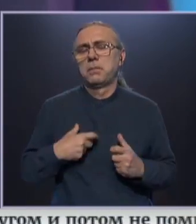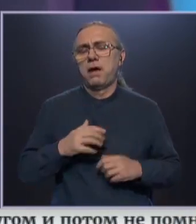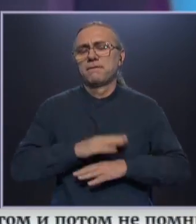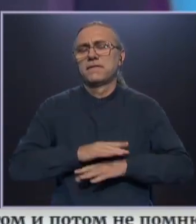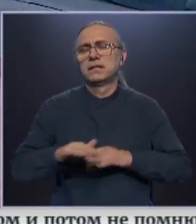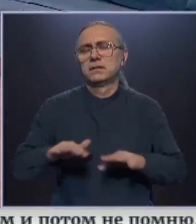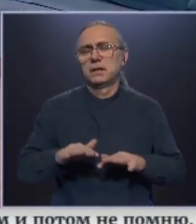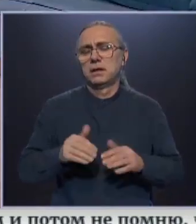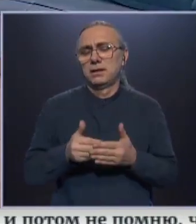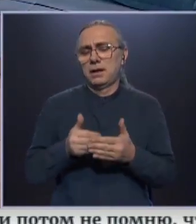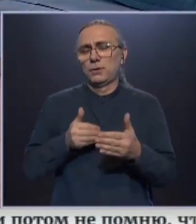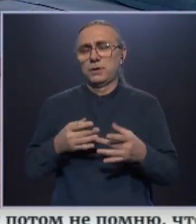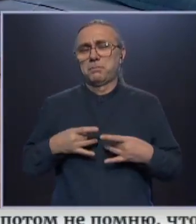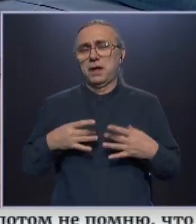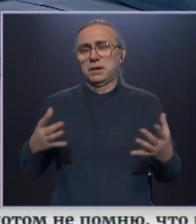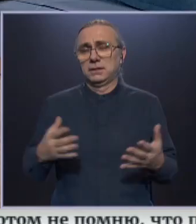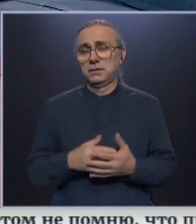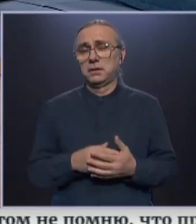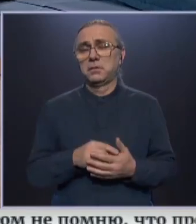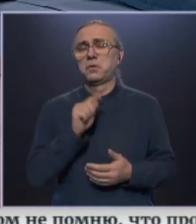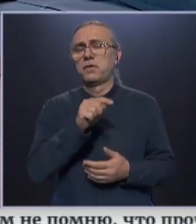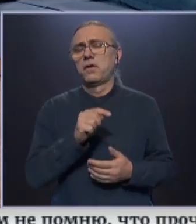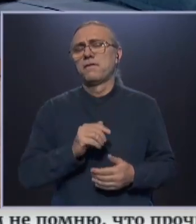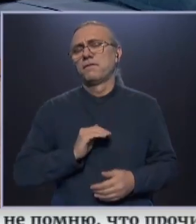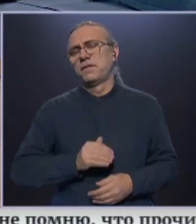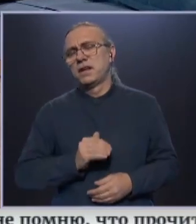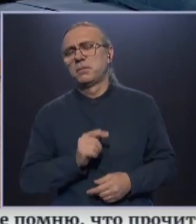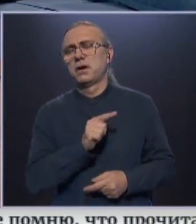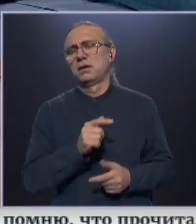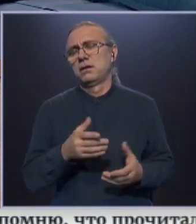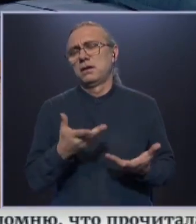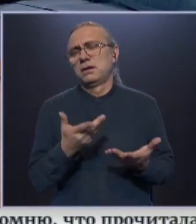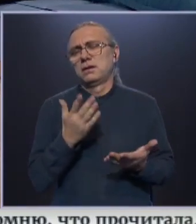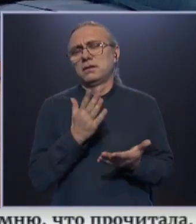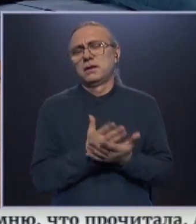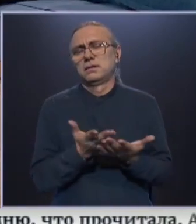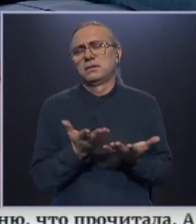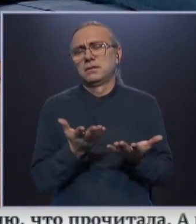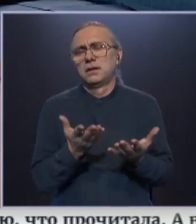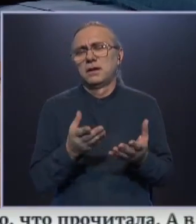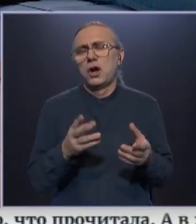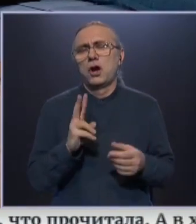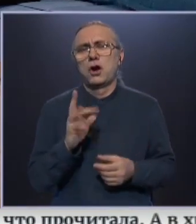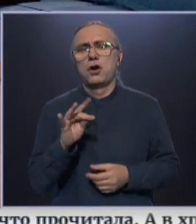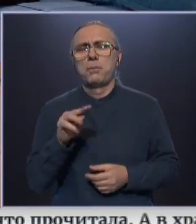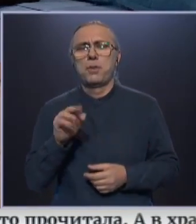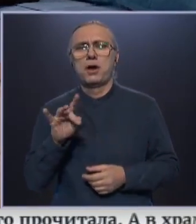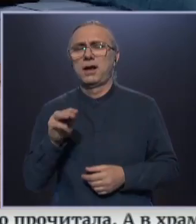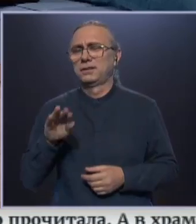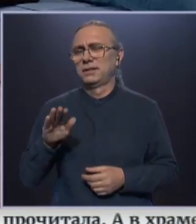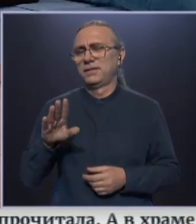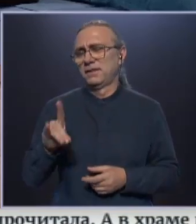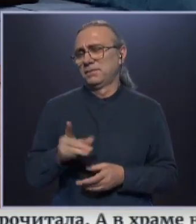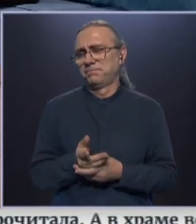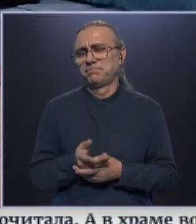в компаниях, в которых они работают, собираются за столами, заказывают рестораны, организовывают начальство.